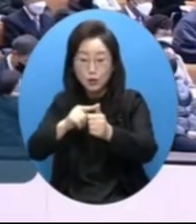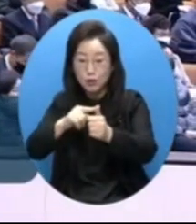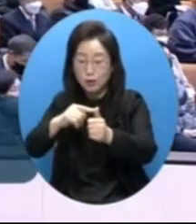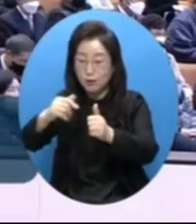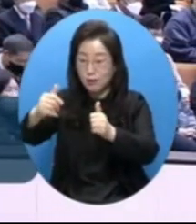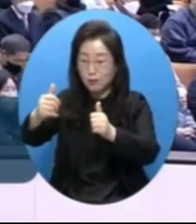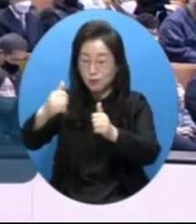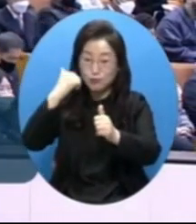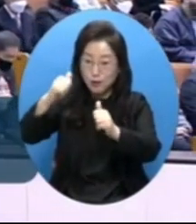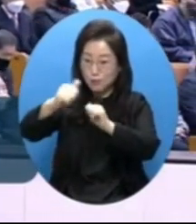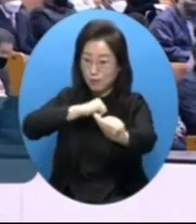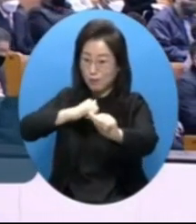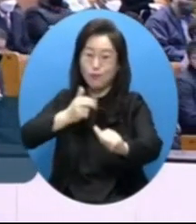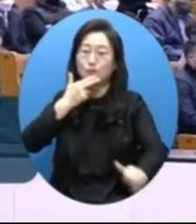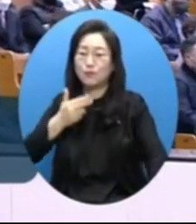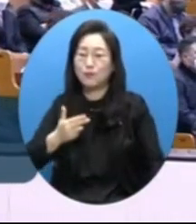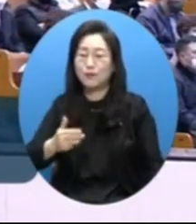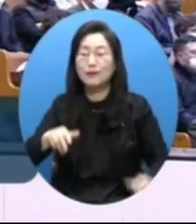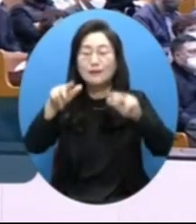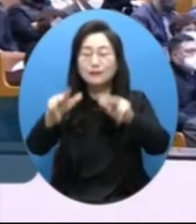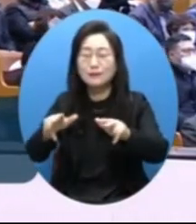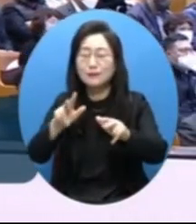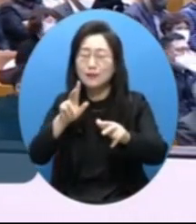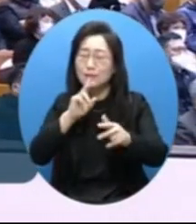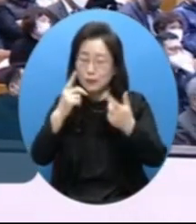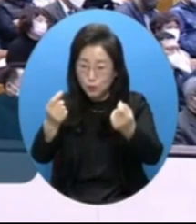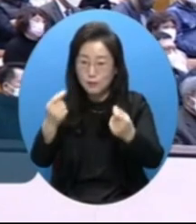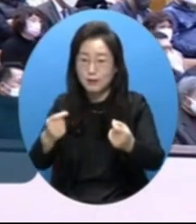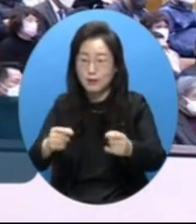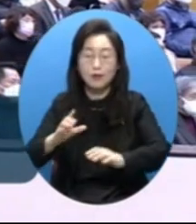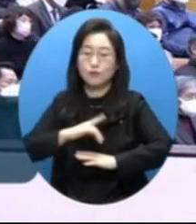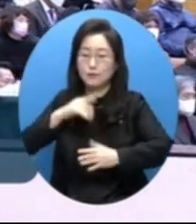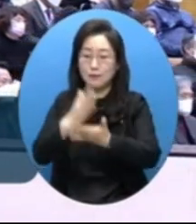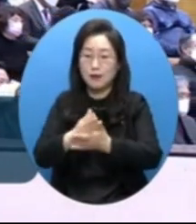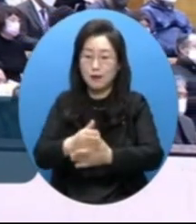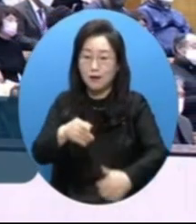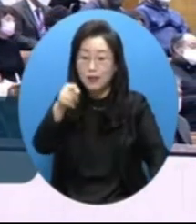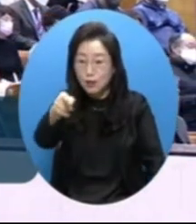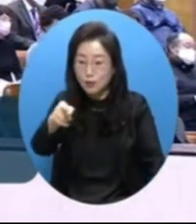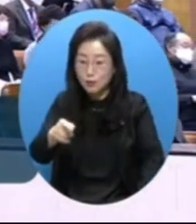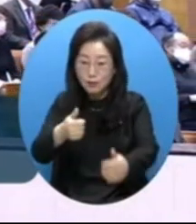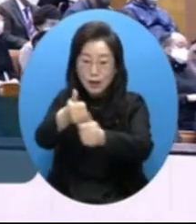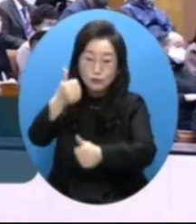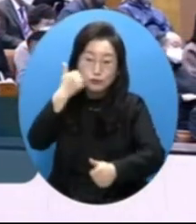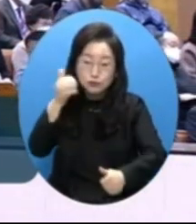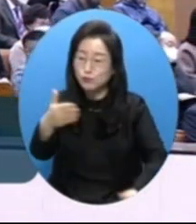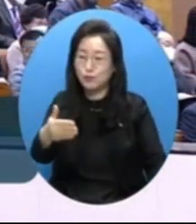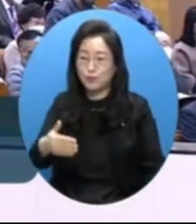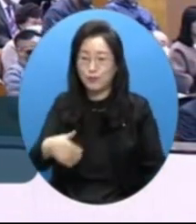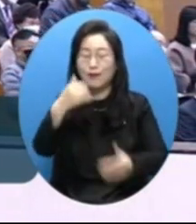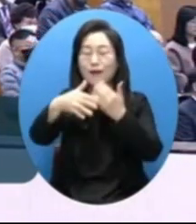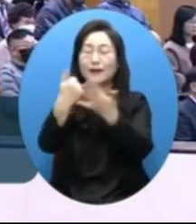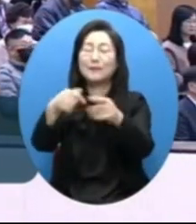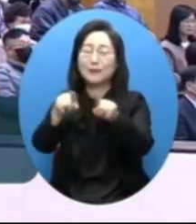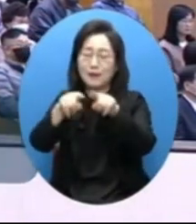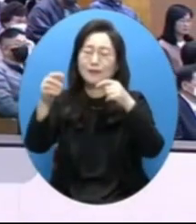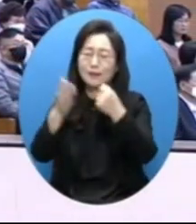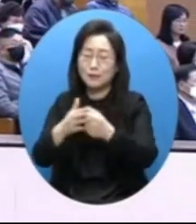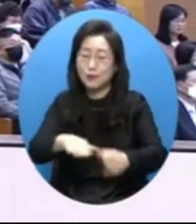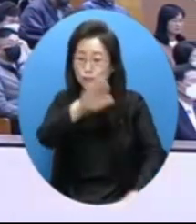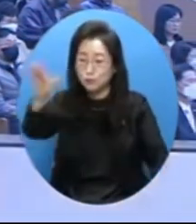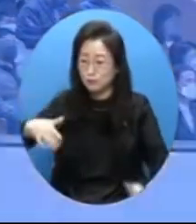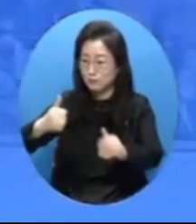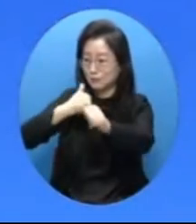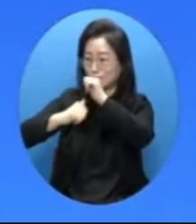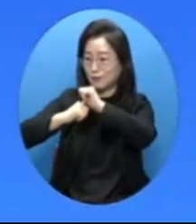없으리라 지금도 우리의 주님 말씀하십니다 두려워하지 말라 너를 당할 자 없으리라 하나님 우리 함께 하고 계시기 때문에 우리를